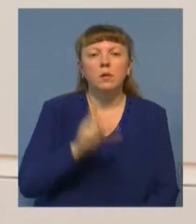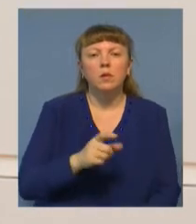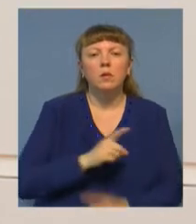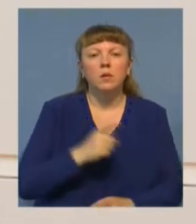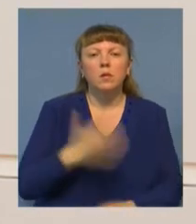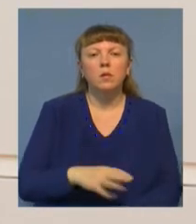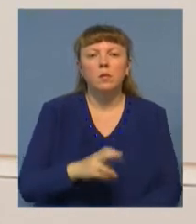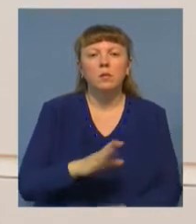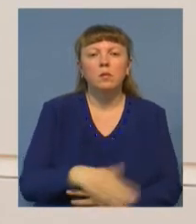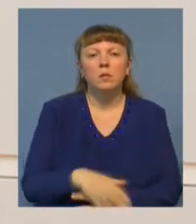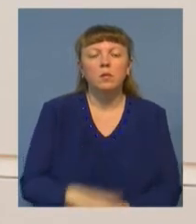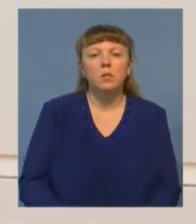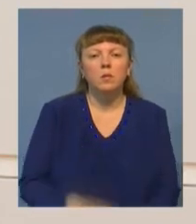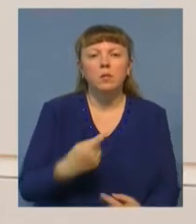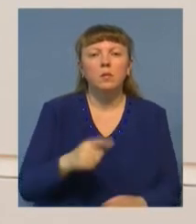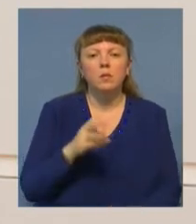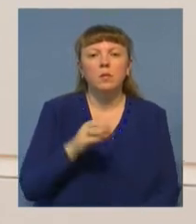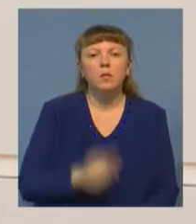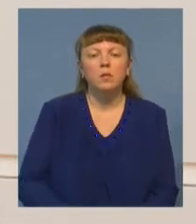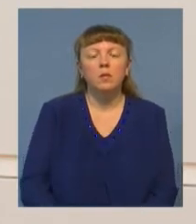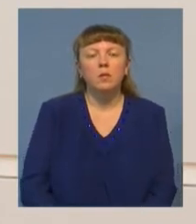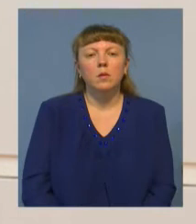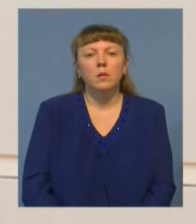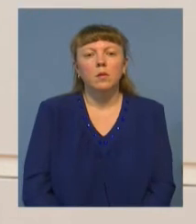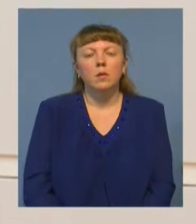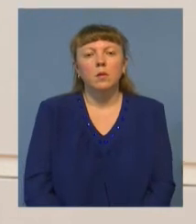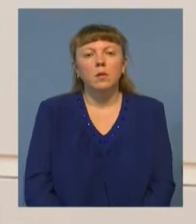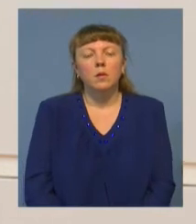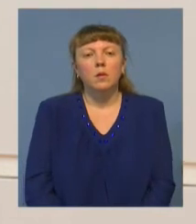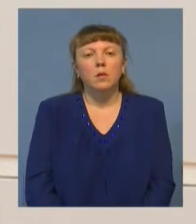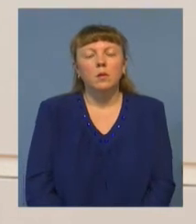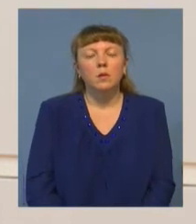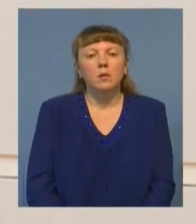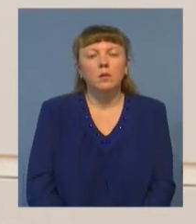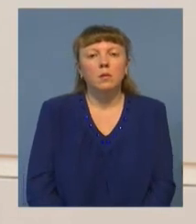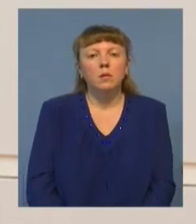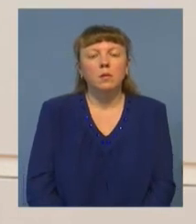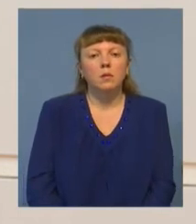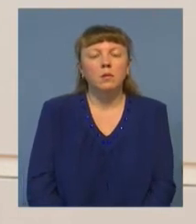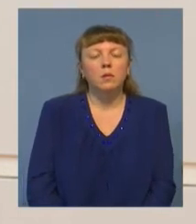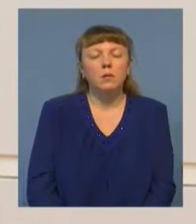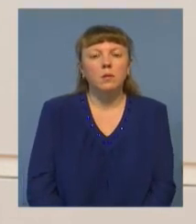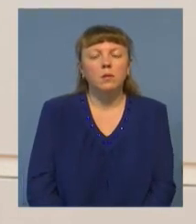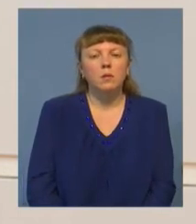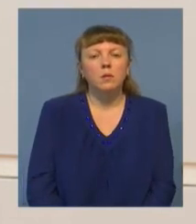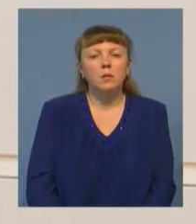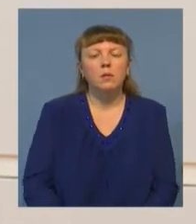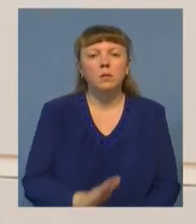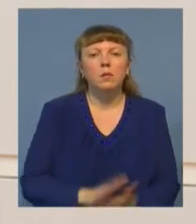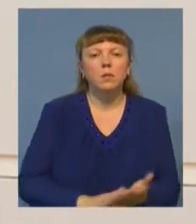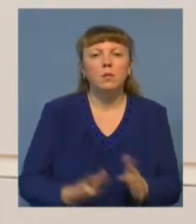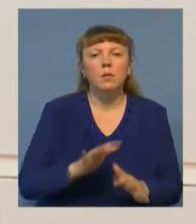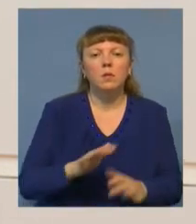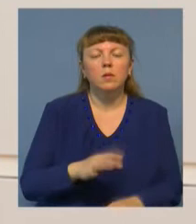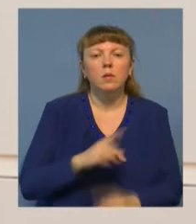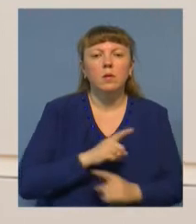умершим, либо безвестно отсутствующим. Но это уже другая тема. Mm-hmm. У нас сейчас идет именно об установлении факта регистрации смерти.